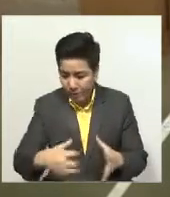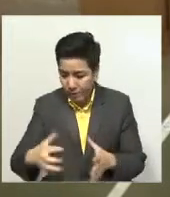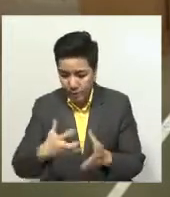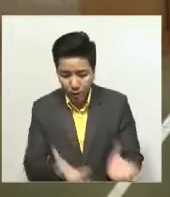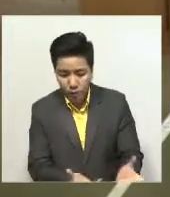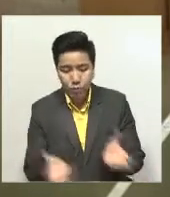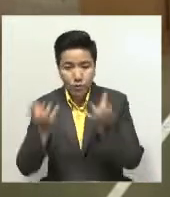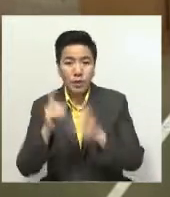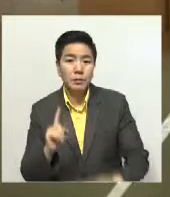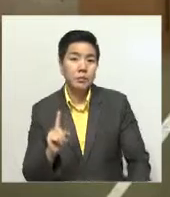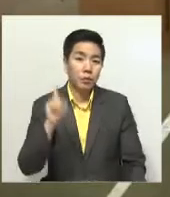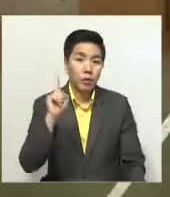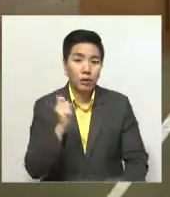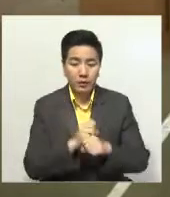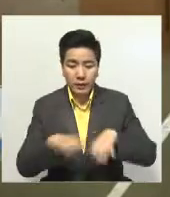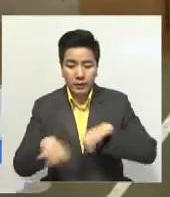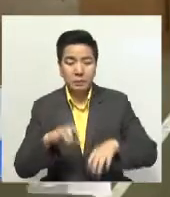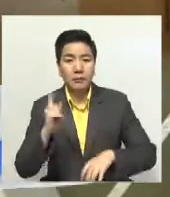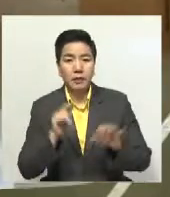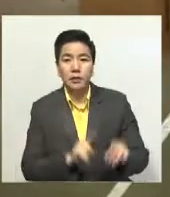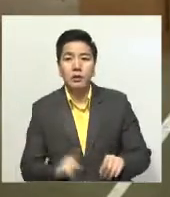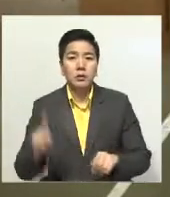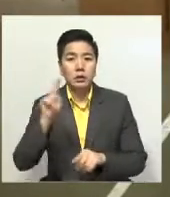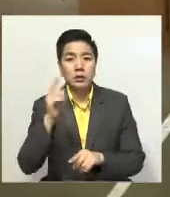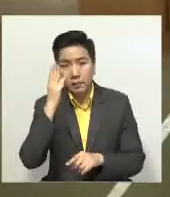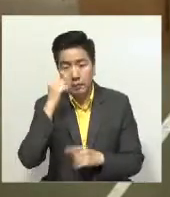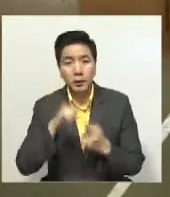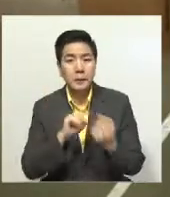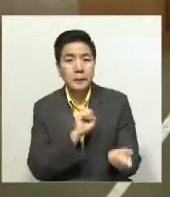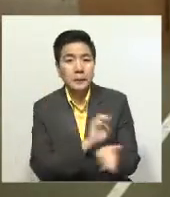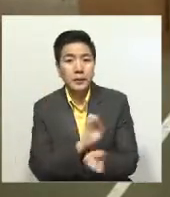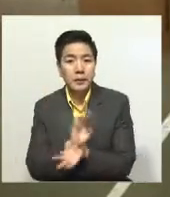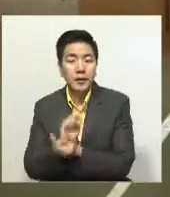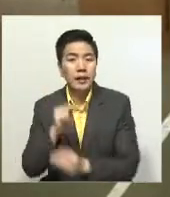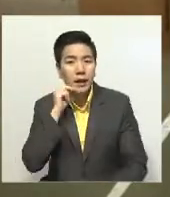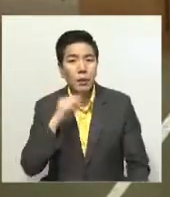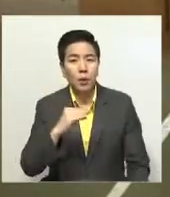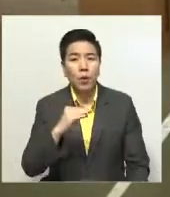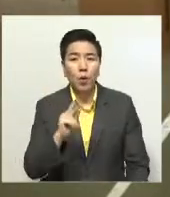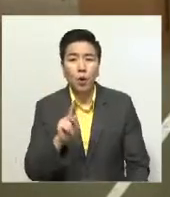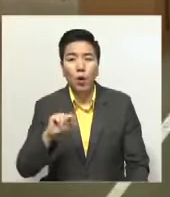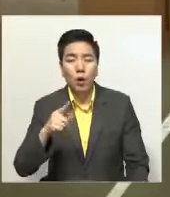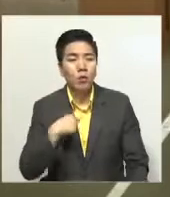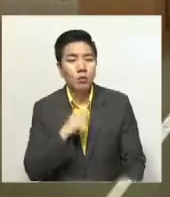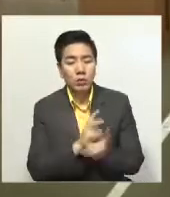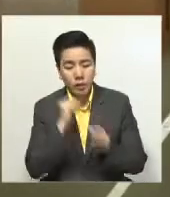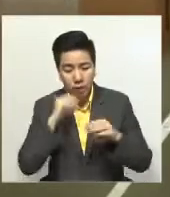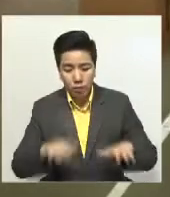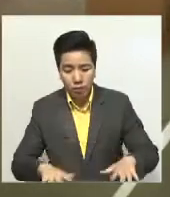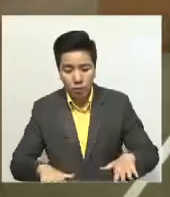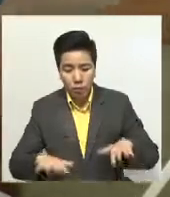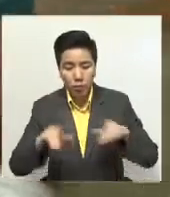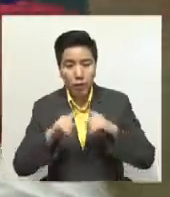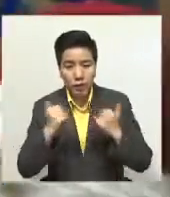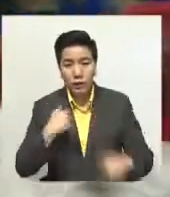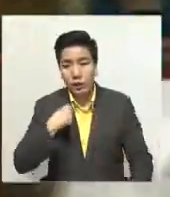ไปอยู่ด้านบนค่ะที่จัดไว้ใหม่นะคะเนื่องจากปริมาณน้ำแม่น้ำโขงค่ะสูงขึ้นอย่างต่อเนื่องเลยนะคะเราจะพาคุณผู้